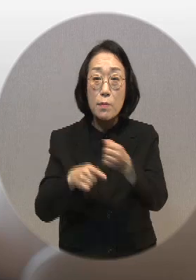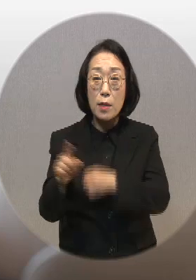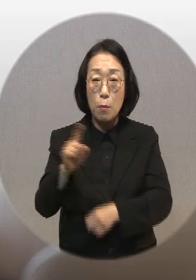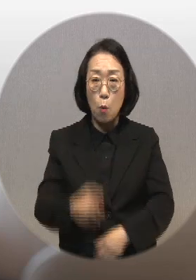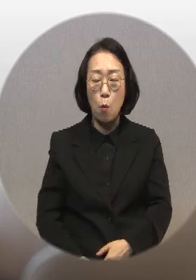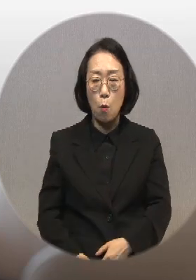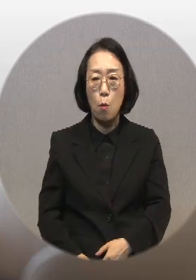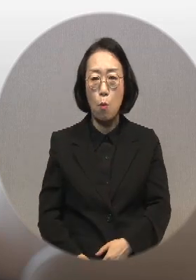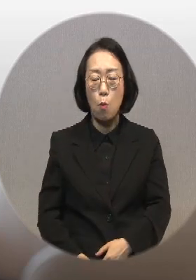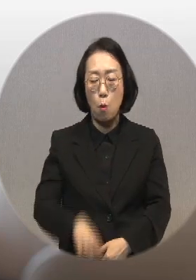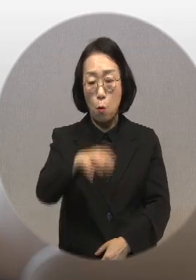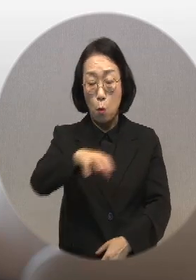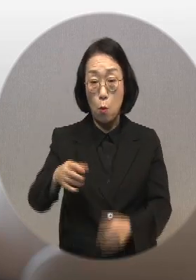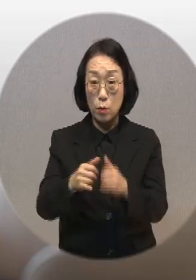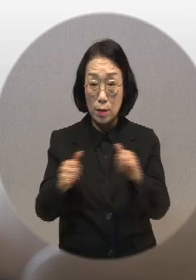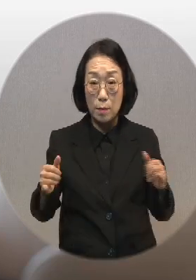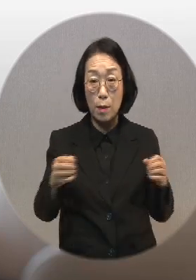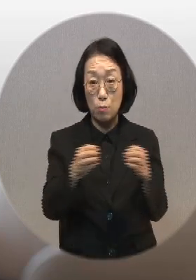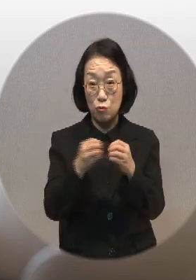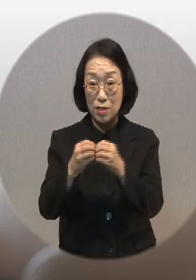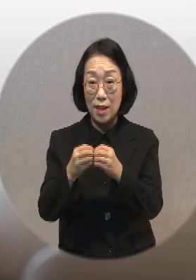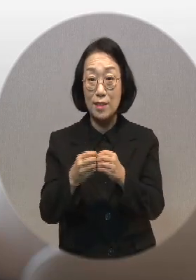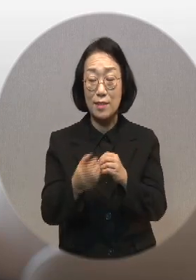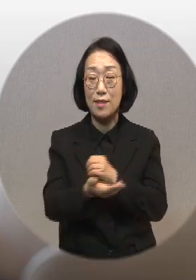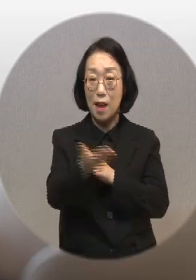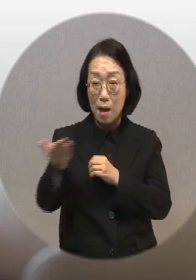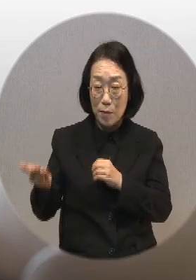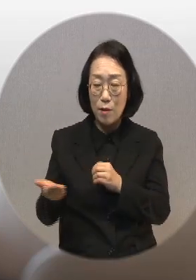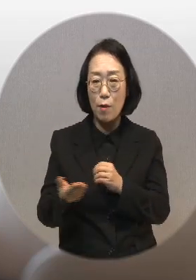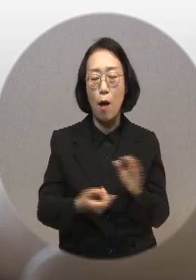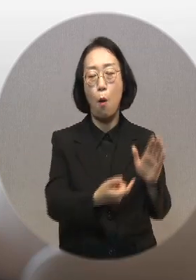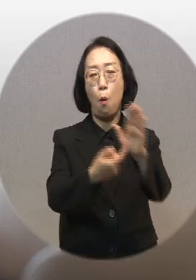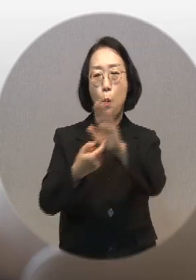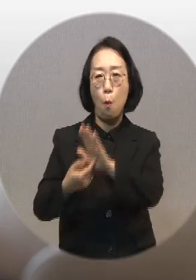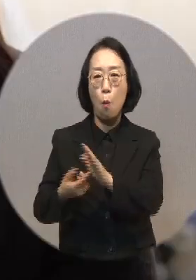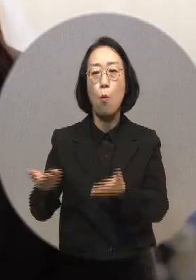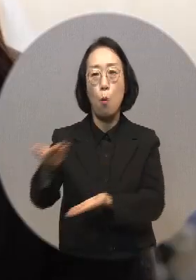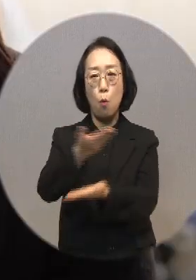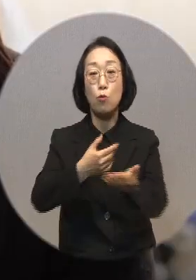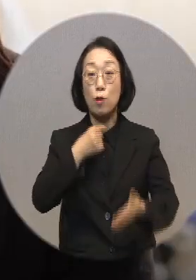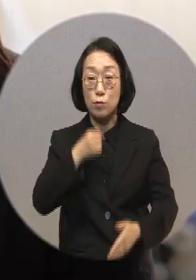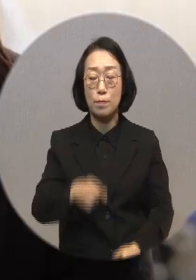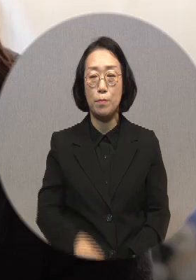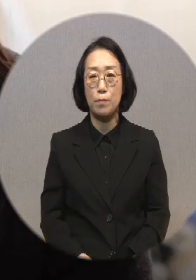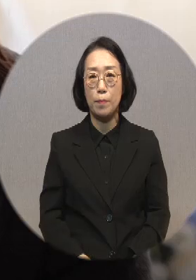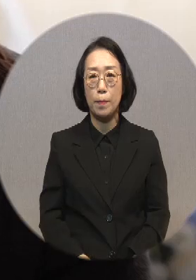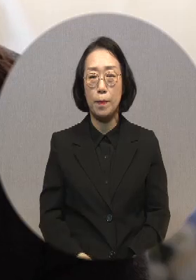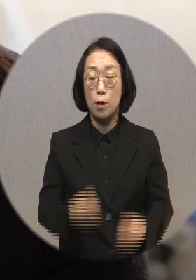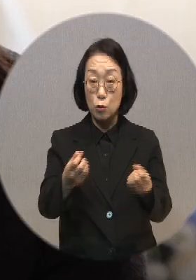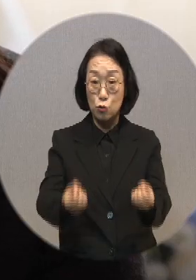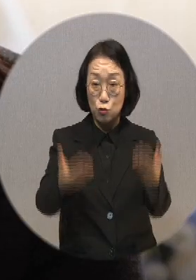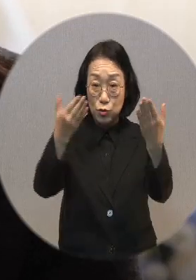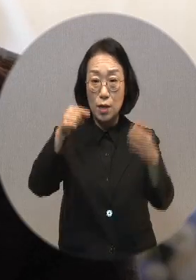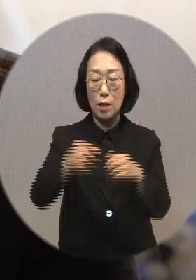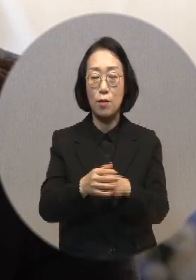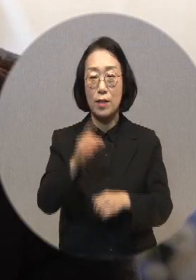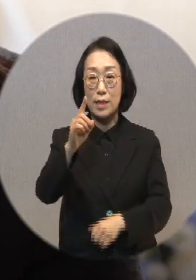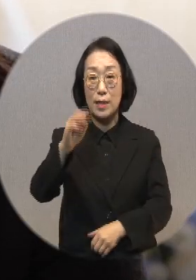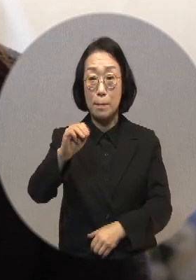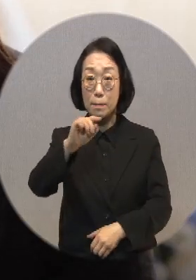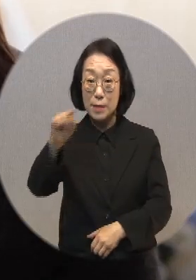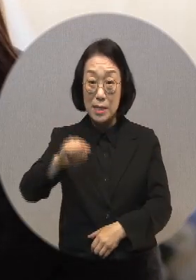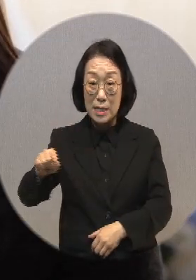전국에 있는 문학도들과 함께 논의하는 장을 만들어 보고자 했습니다. DMZ 문학축전은